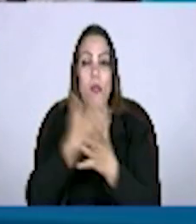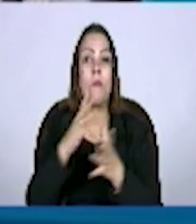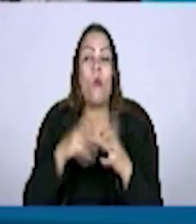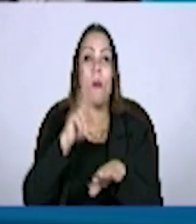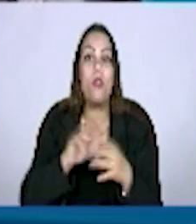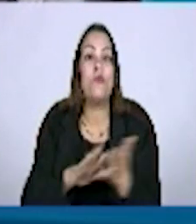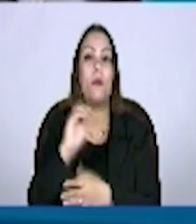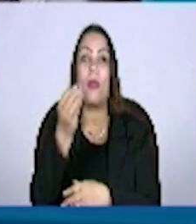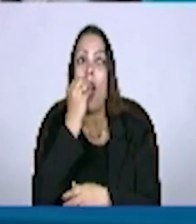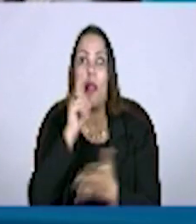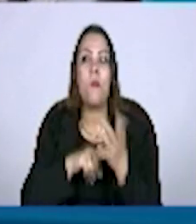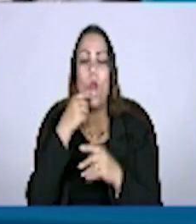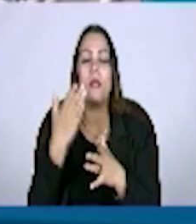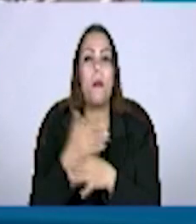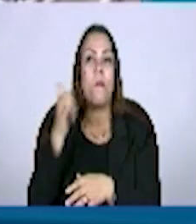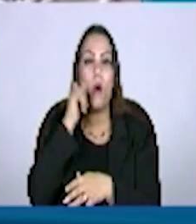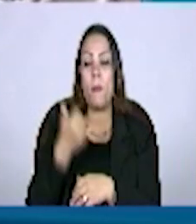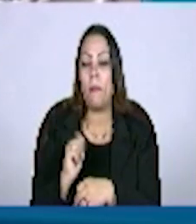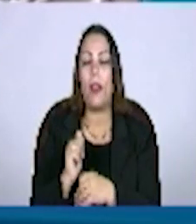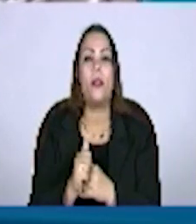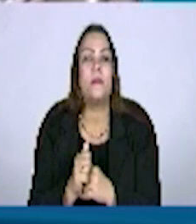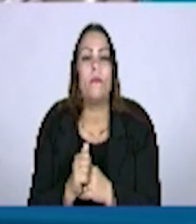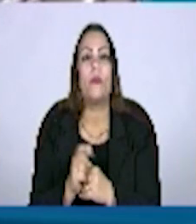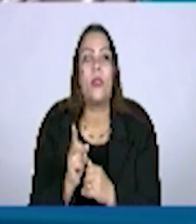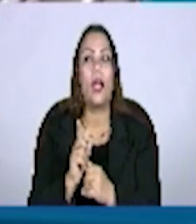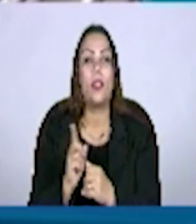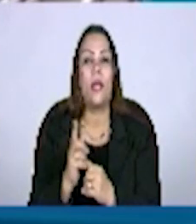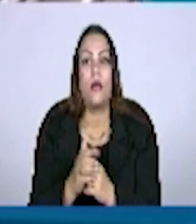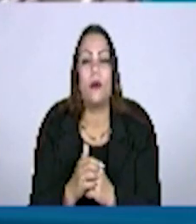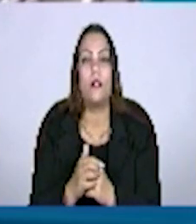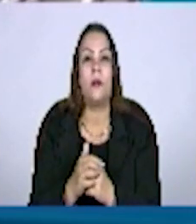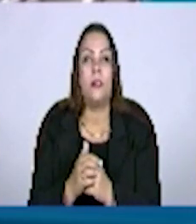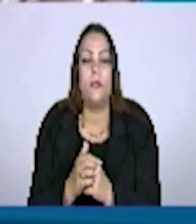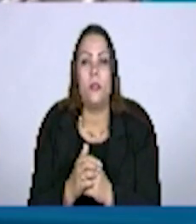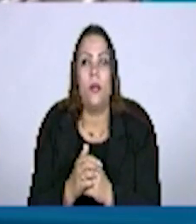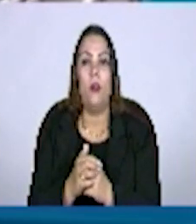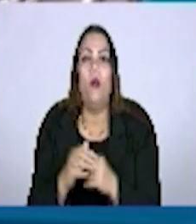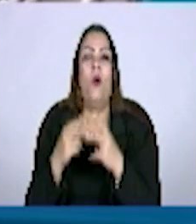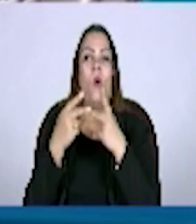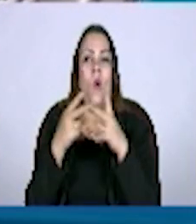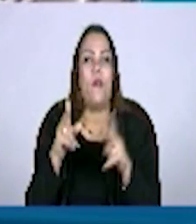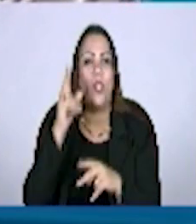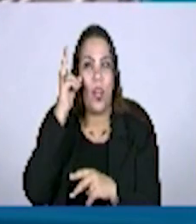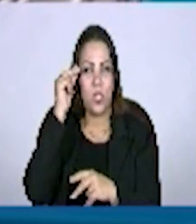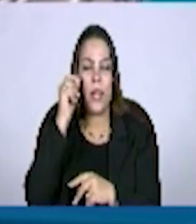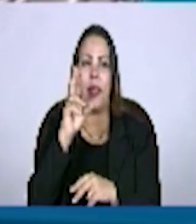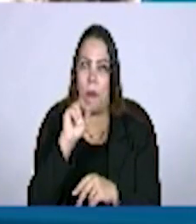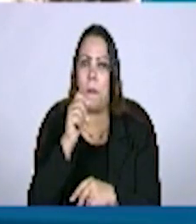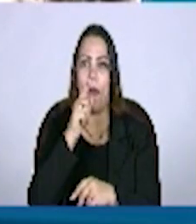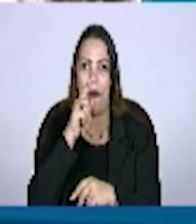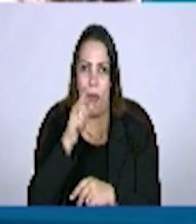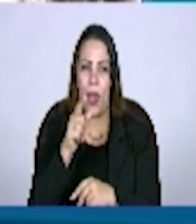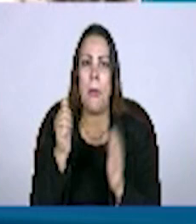الغذائيه بتقول كده نتيجه مكالمه امبارح انه وافقت اسرائيل زي ما قال البيت